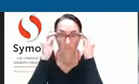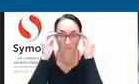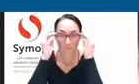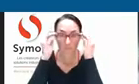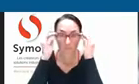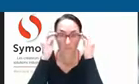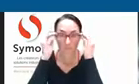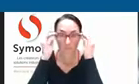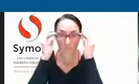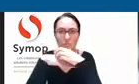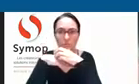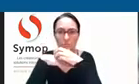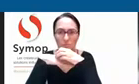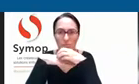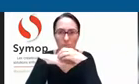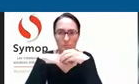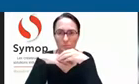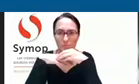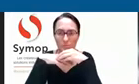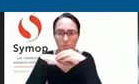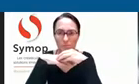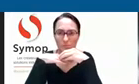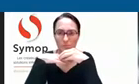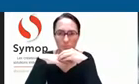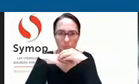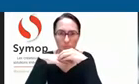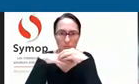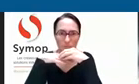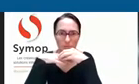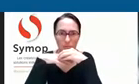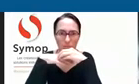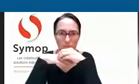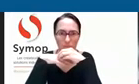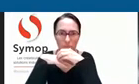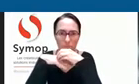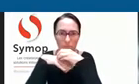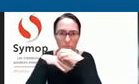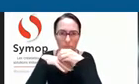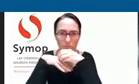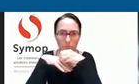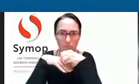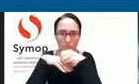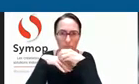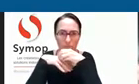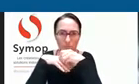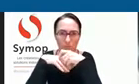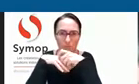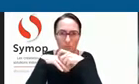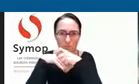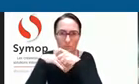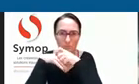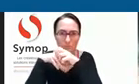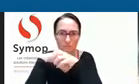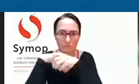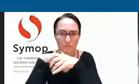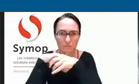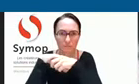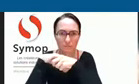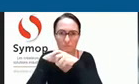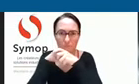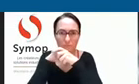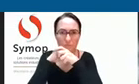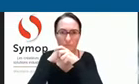et puis pratiquement pas d'amélioratif. Ça veut dire que je vais être dans le mode « je passe mon temps à réparer » et ça veut